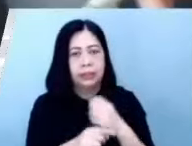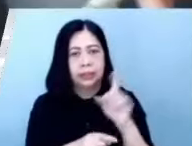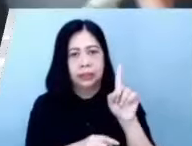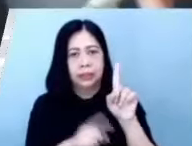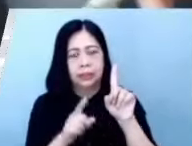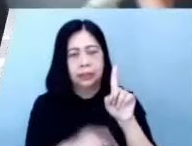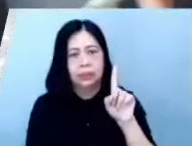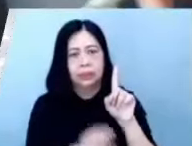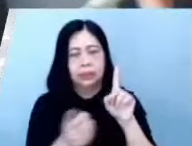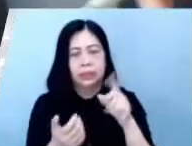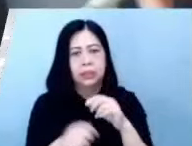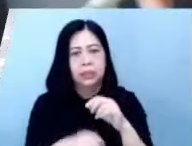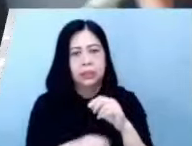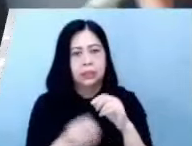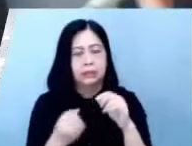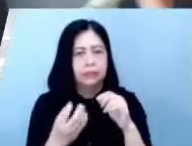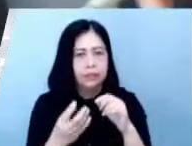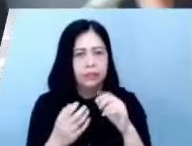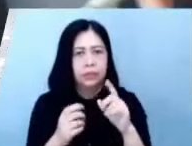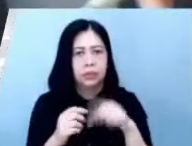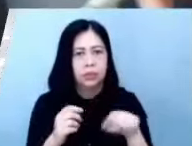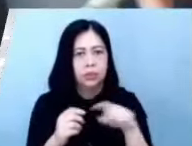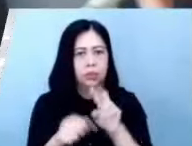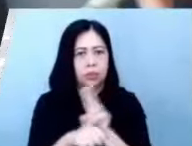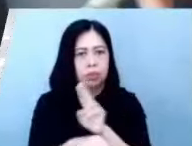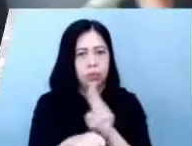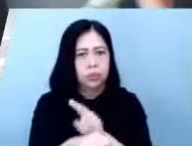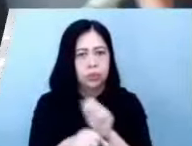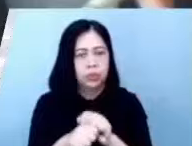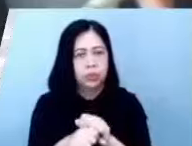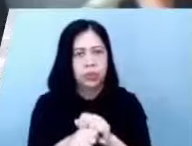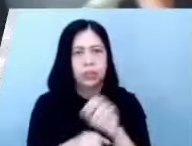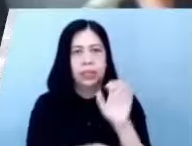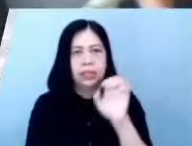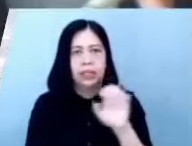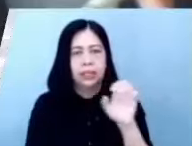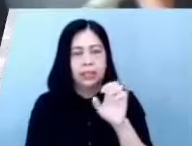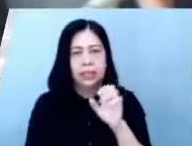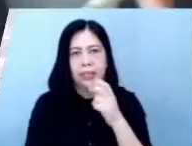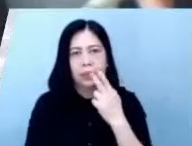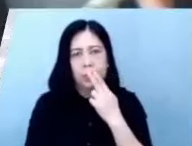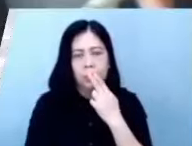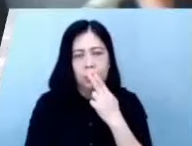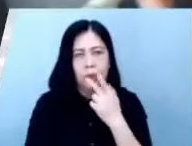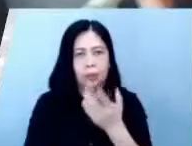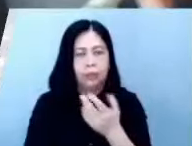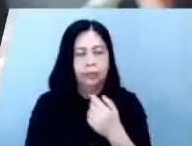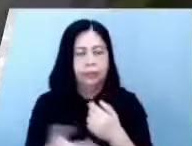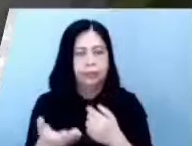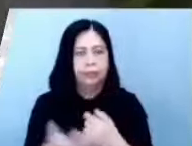hanggang 15 naman ang gumagamit ng e-cigarettes. May unang balita si Bam Alegre.